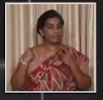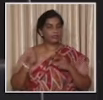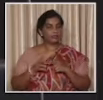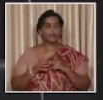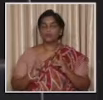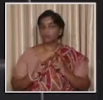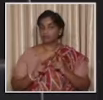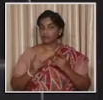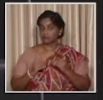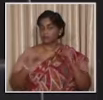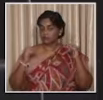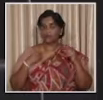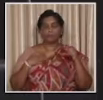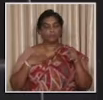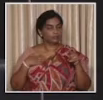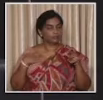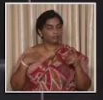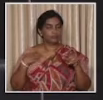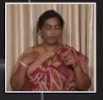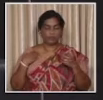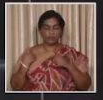கண் செலுத்திக் கொள்ள விரும்புகிறோம்.